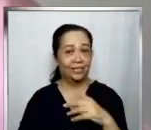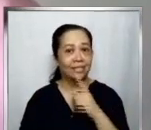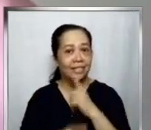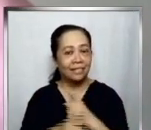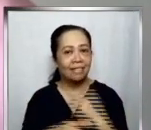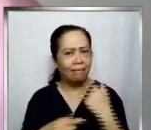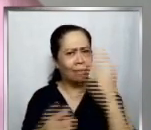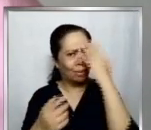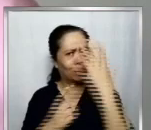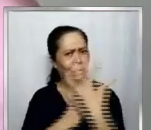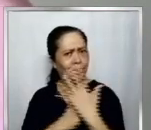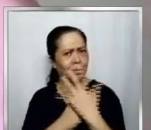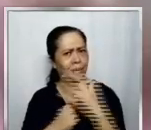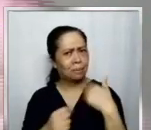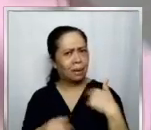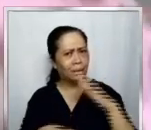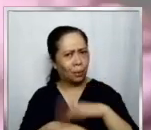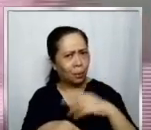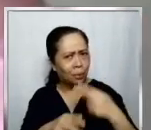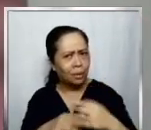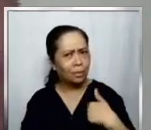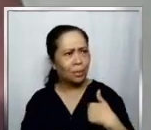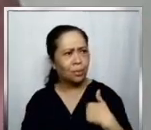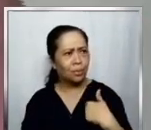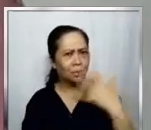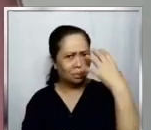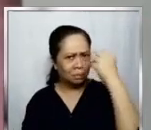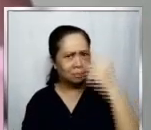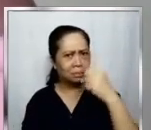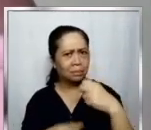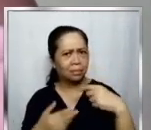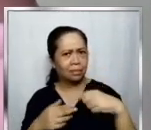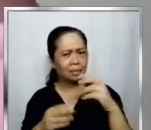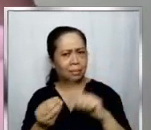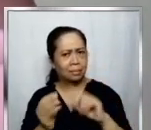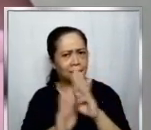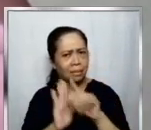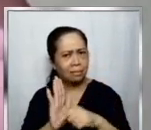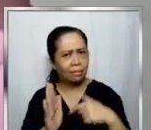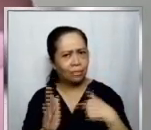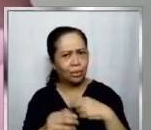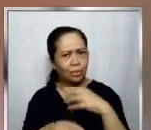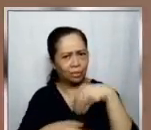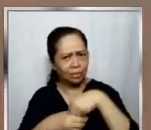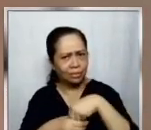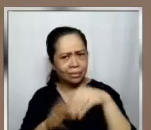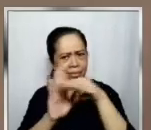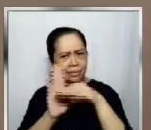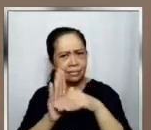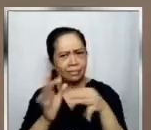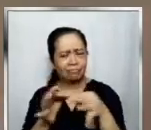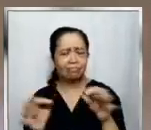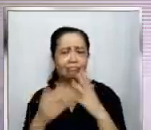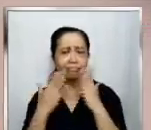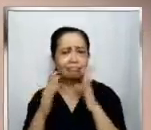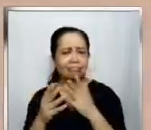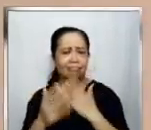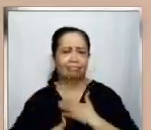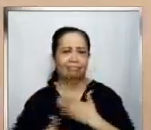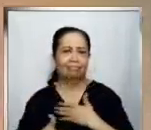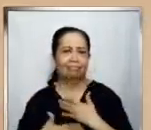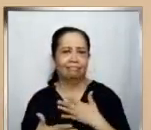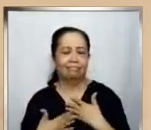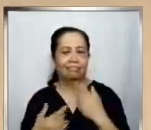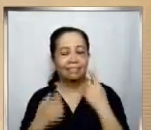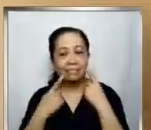pati nickname ko na nasingit niya yun sa lyrics. Tapos, nakakatuwa. Sa ngayon, ibinubuhos daw ni Mikee